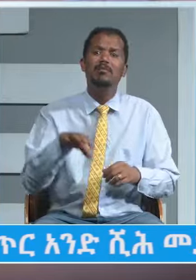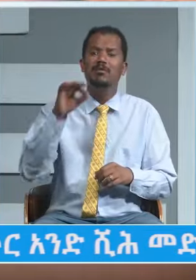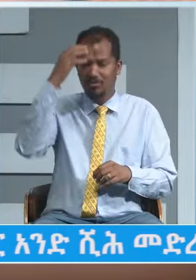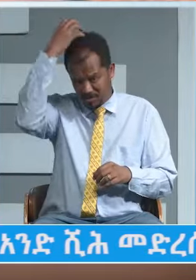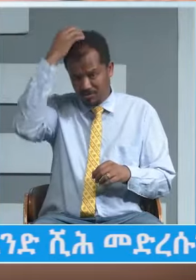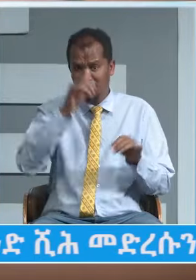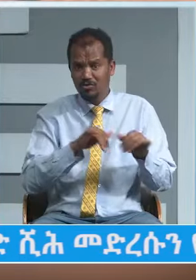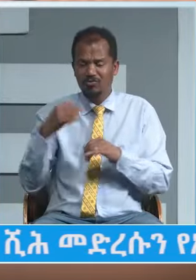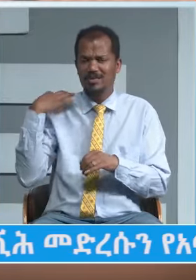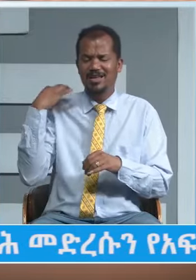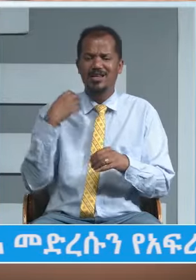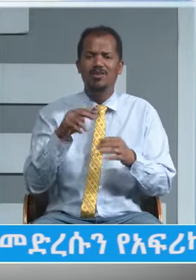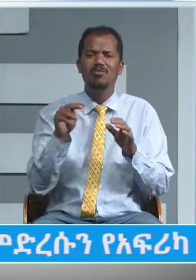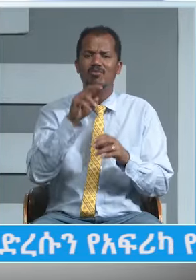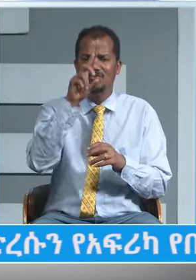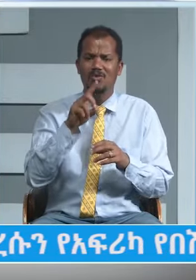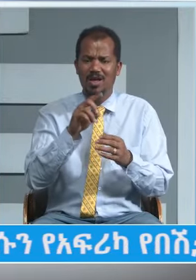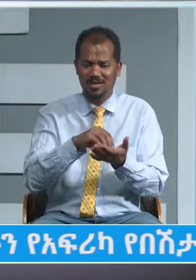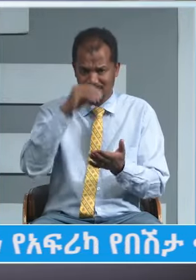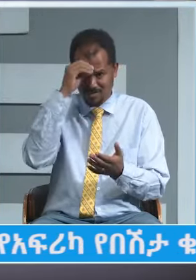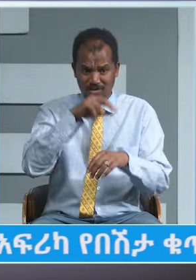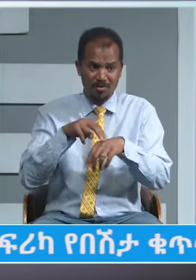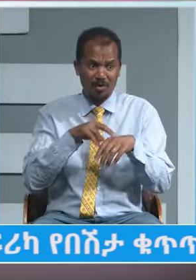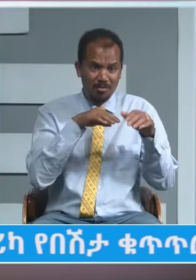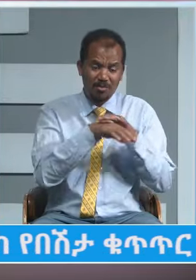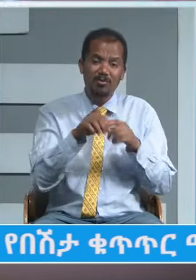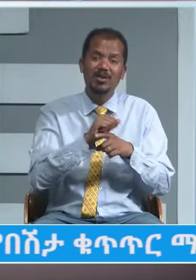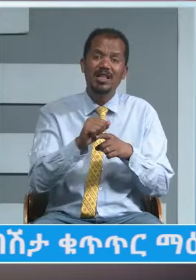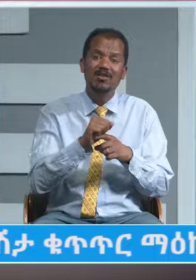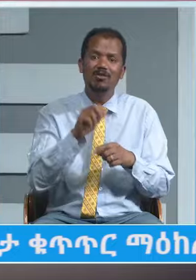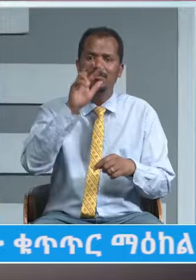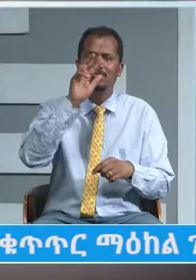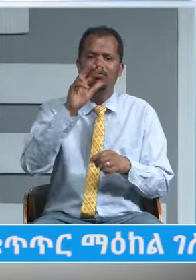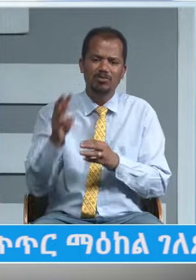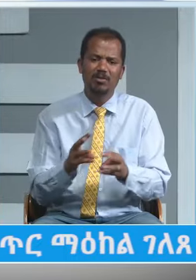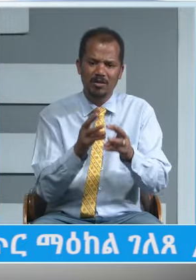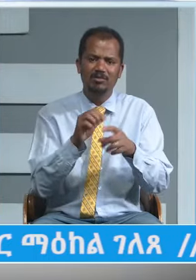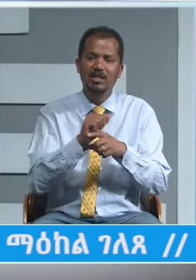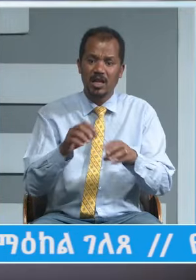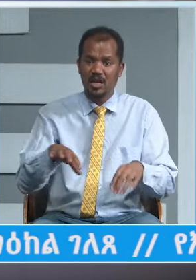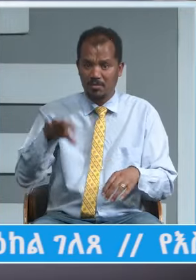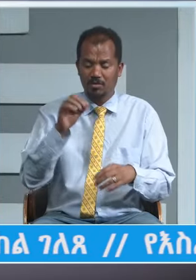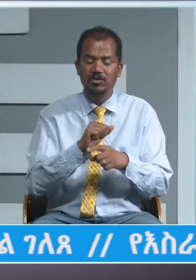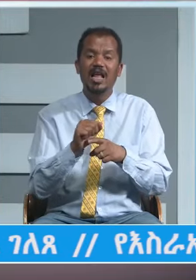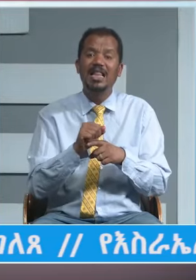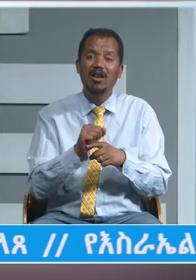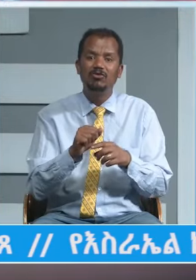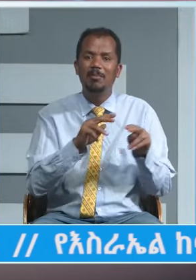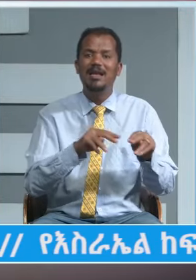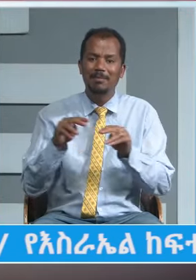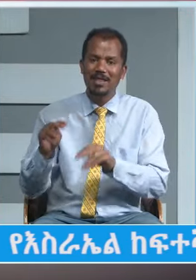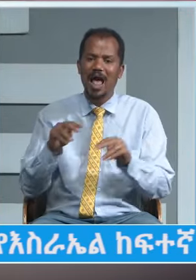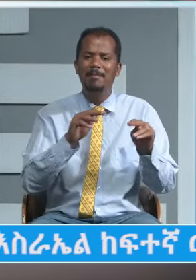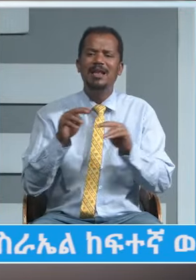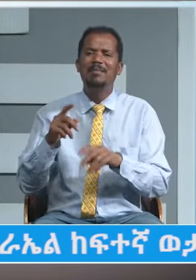በሚገኙ የመንግስት እንዲሁም የግል የቴክኒክና ሙያ ማሰልጠኛ ተቋማት የሚገቡ ሰልጣኞች በሶስት መንገዶች እንደሚሰለጥኑ፣ ስልጠናዎቹም